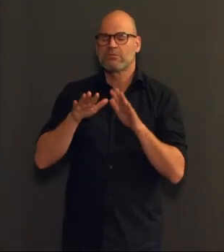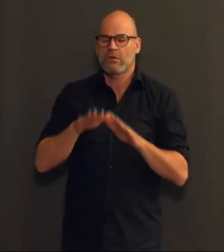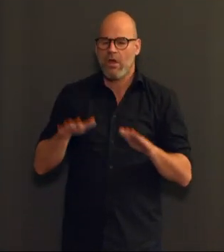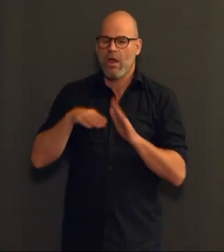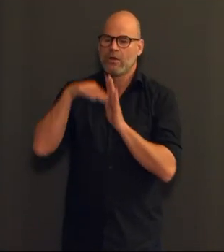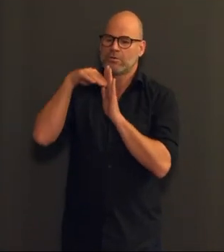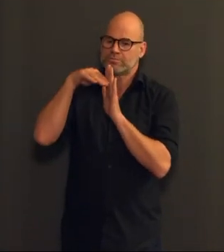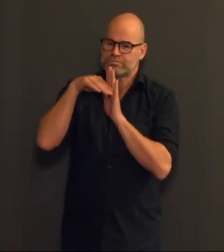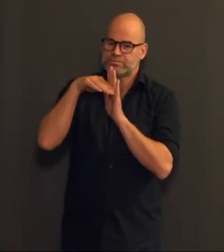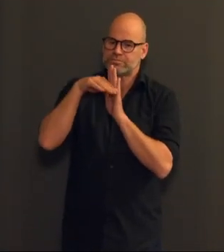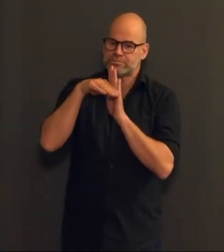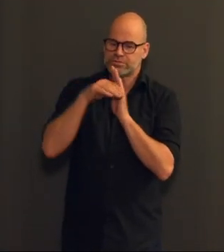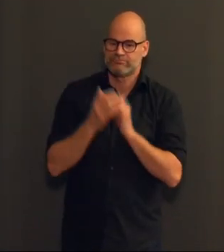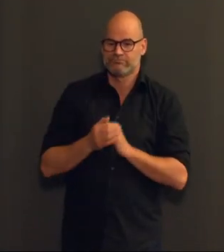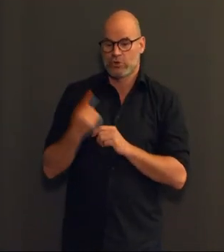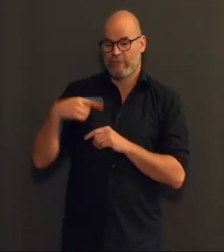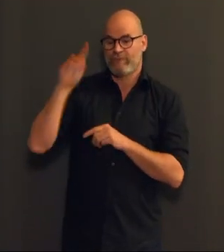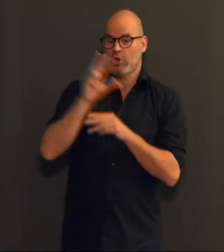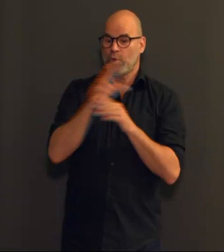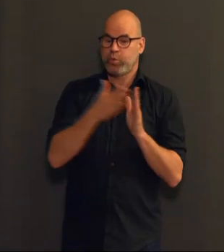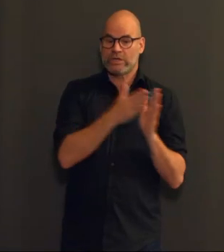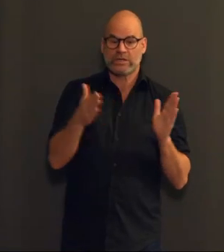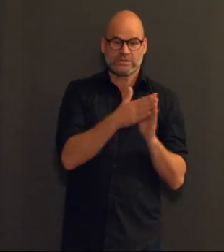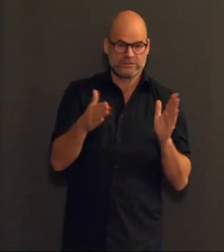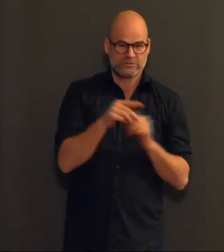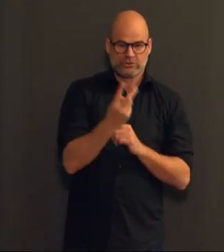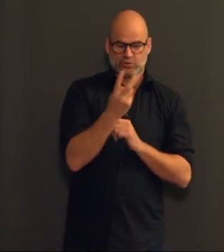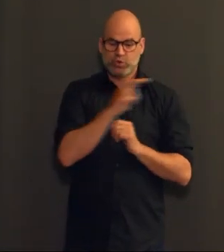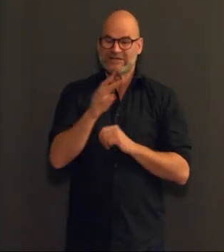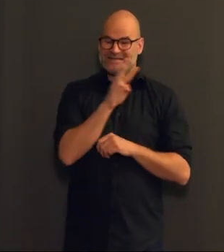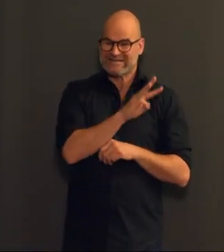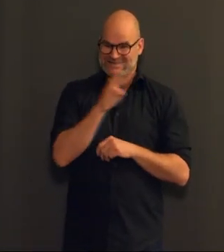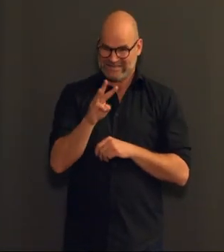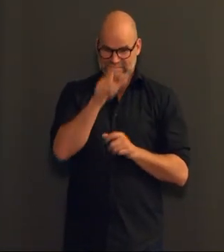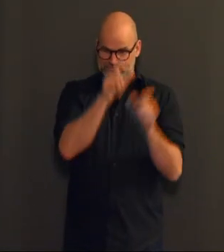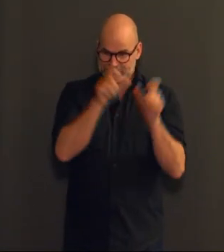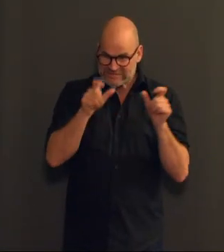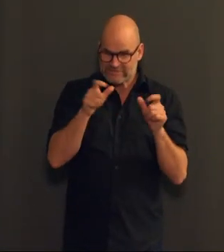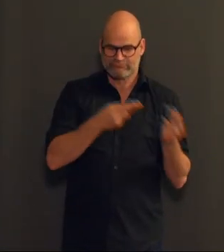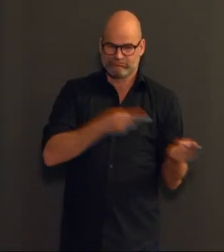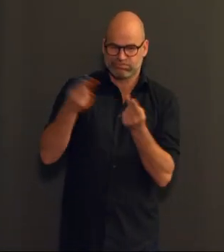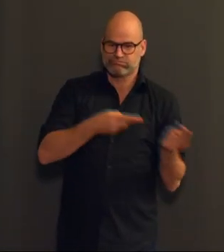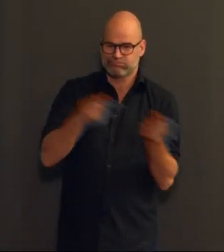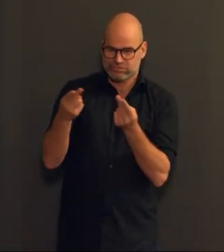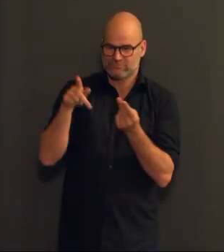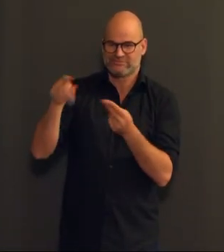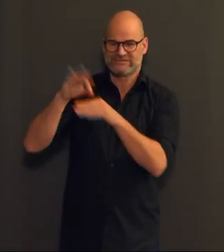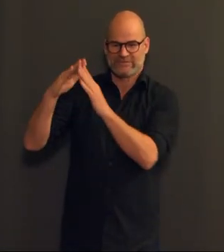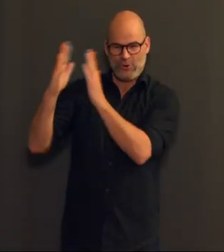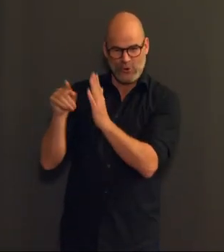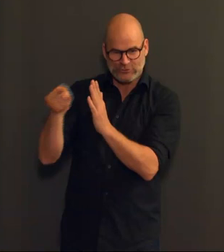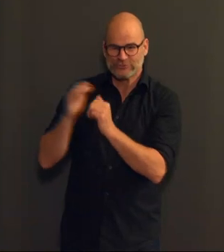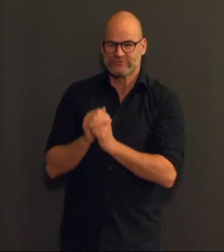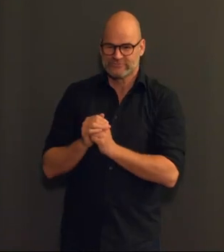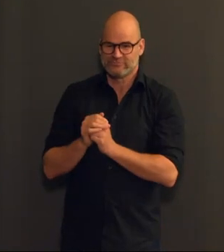gemiddeld 233 ziekenhuisopnames per dag. En dat zijn er 8% minder dan de week